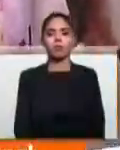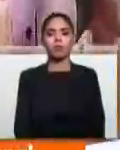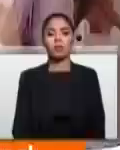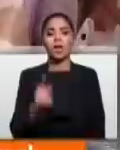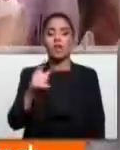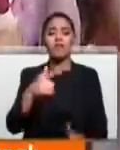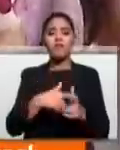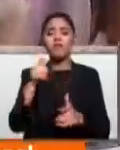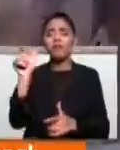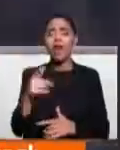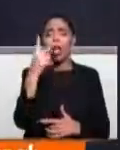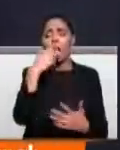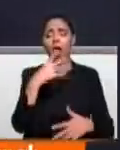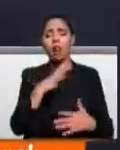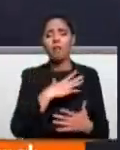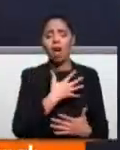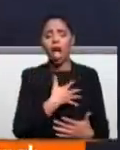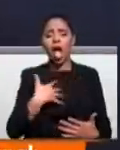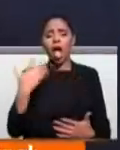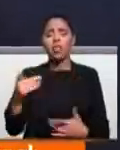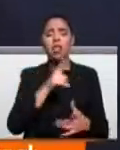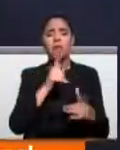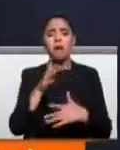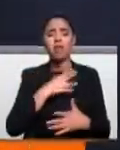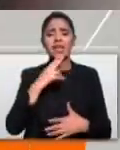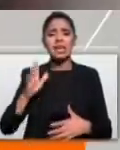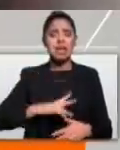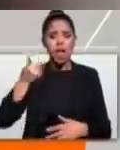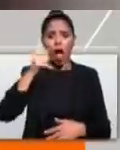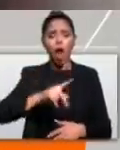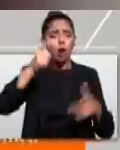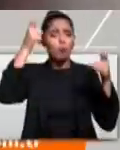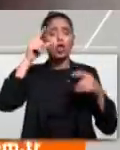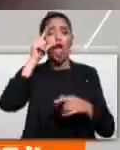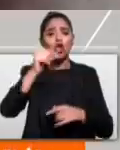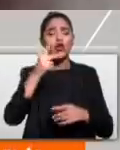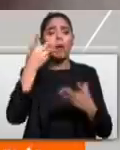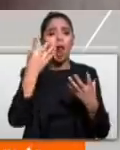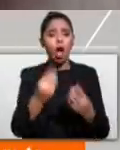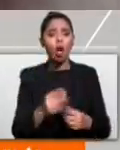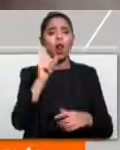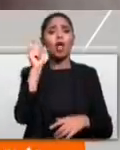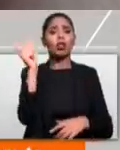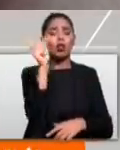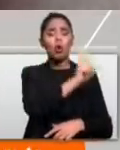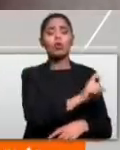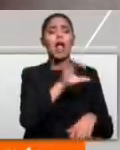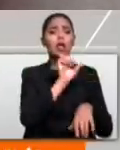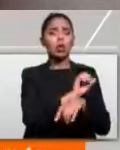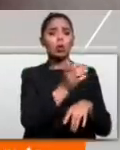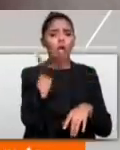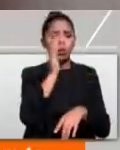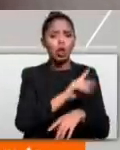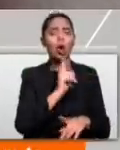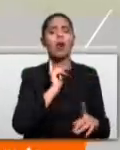Karaman'ın gözleri yaşlı sözleri sitem dolu kızın ölümünde bir numaralı şüpheli olarak görülen dokuz ay tutuklu kaldıktan sonra